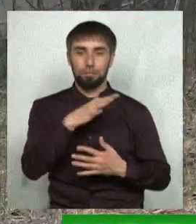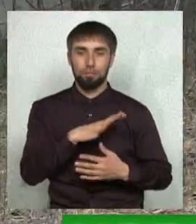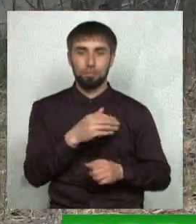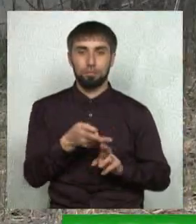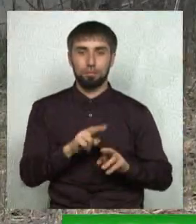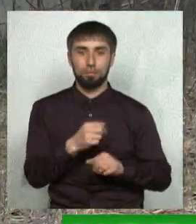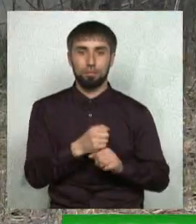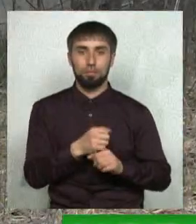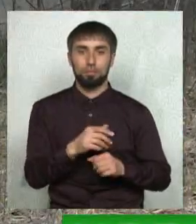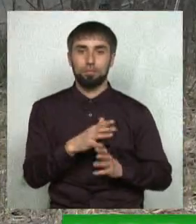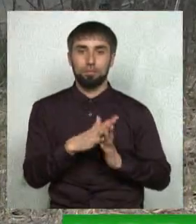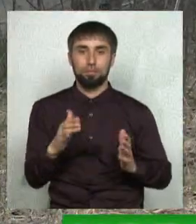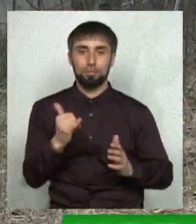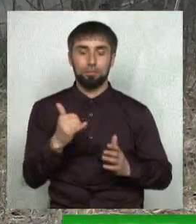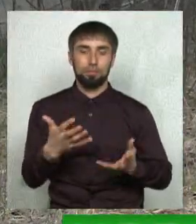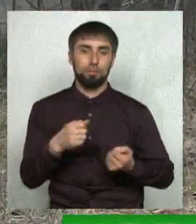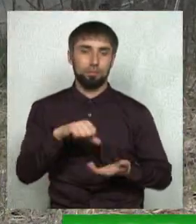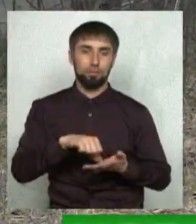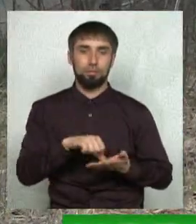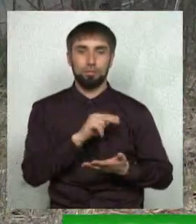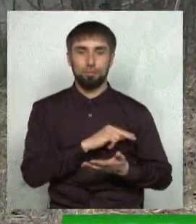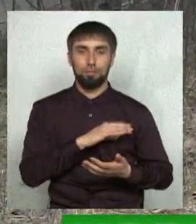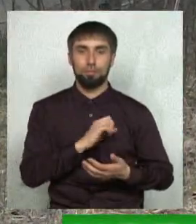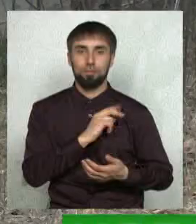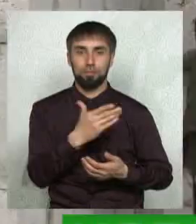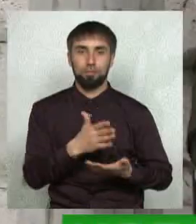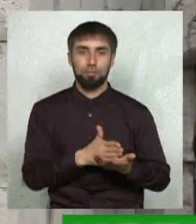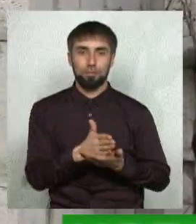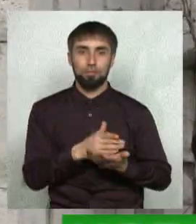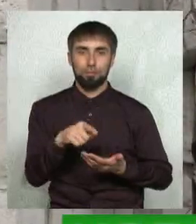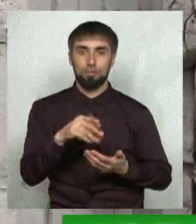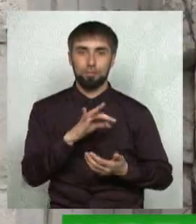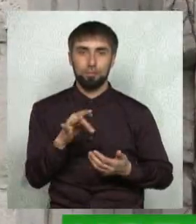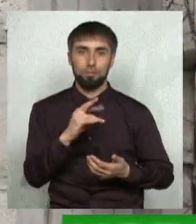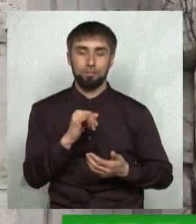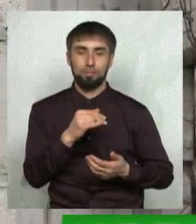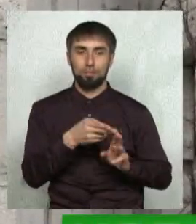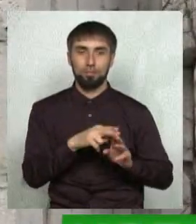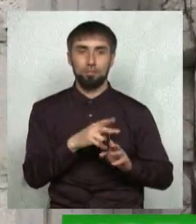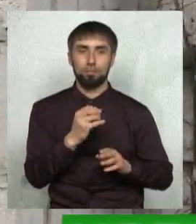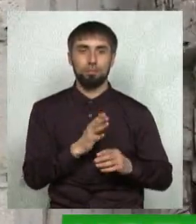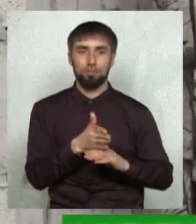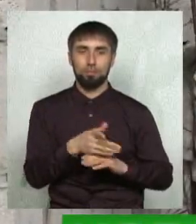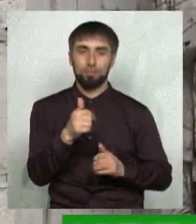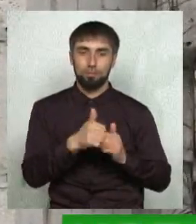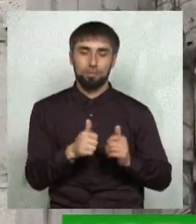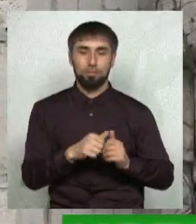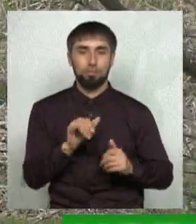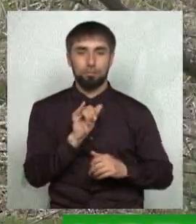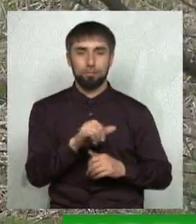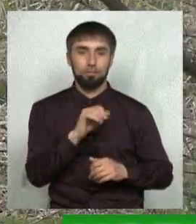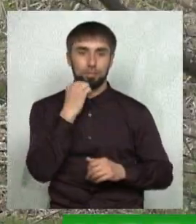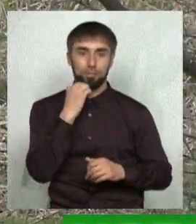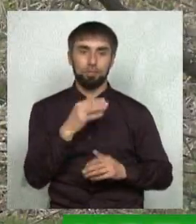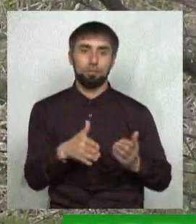В Большом субботнике принимают участие и работники социальных служб. В этом дворе они далеко не гости, поскольку часто проведывают